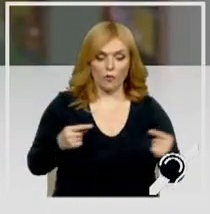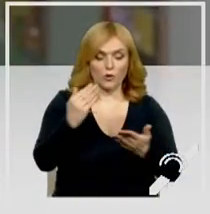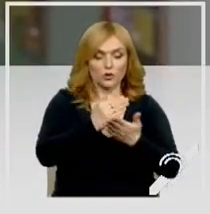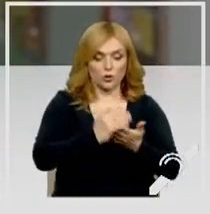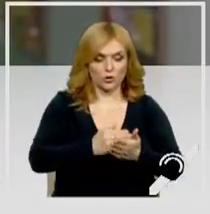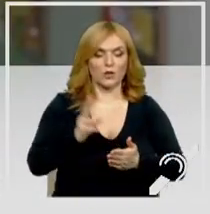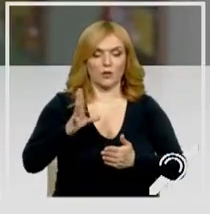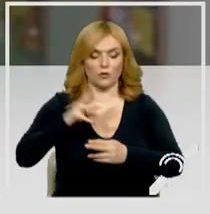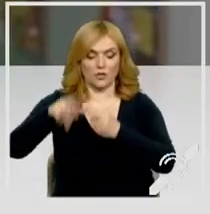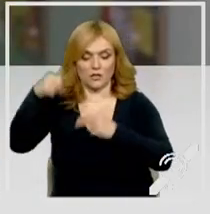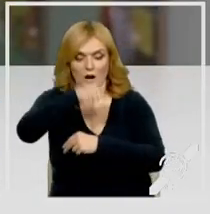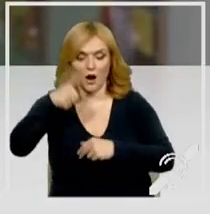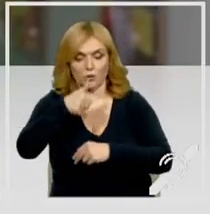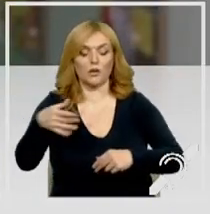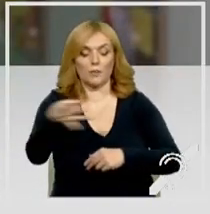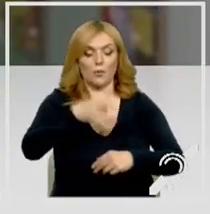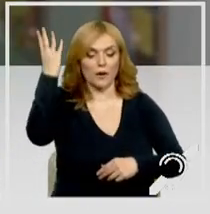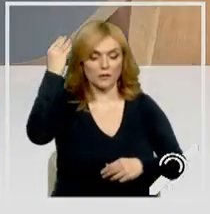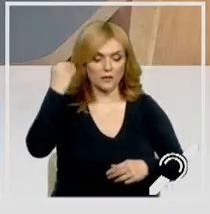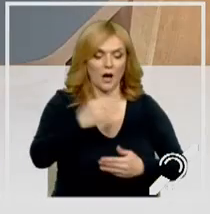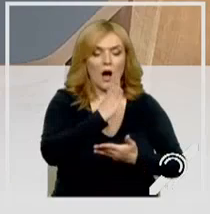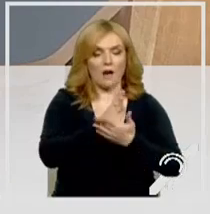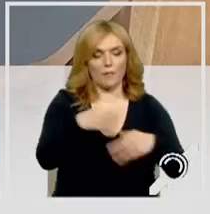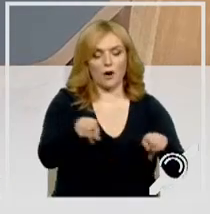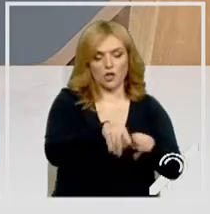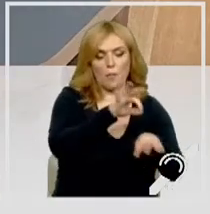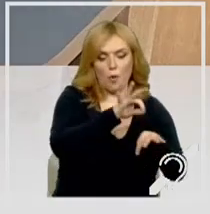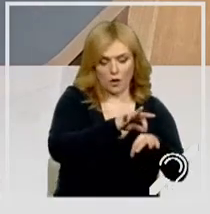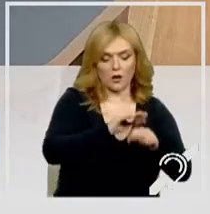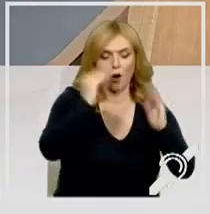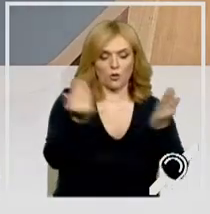la sfârșitul anului trecut în Republica Moldova, sunt diagnosticate cu